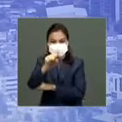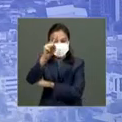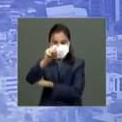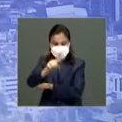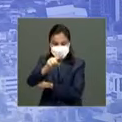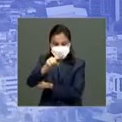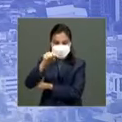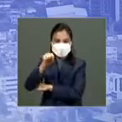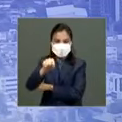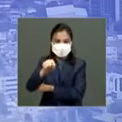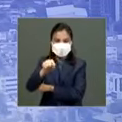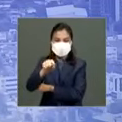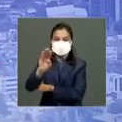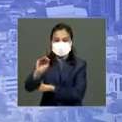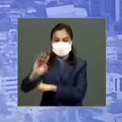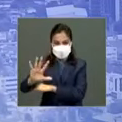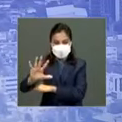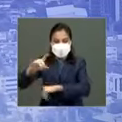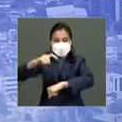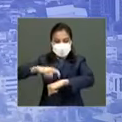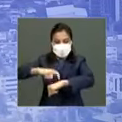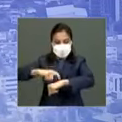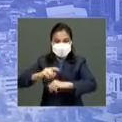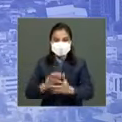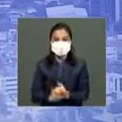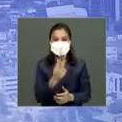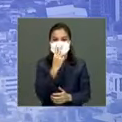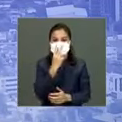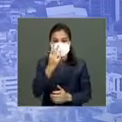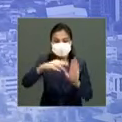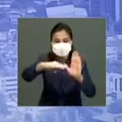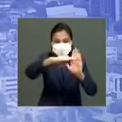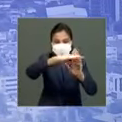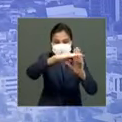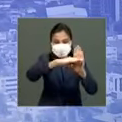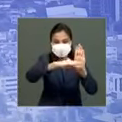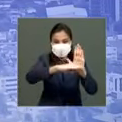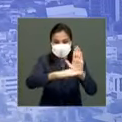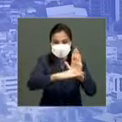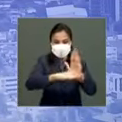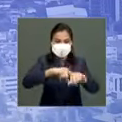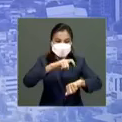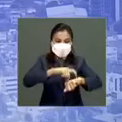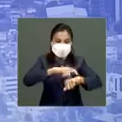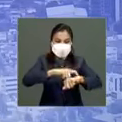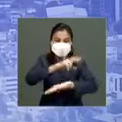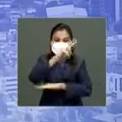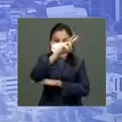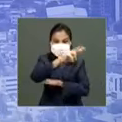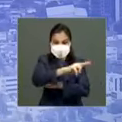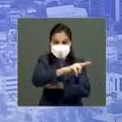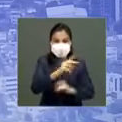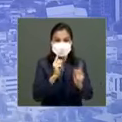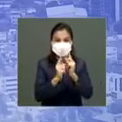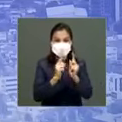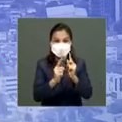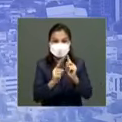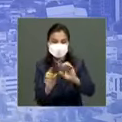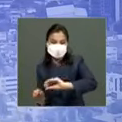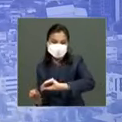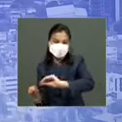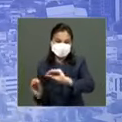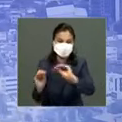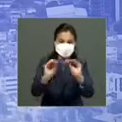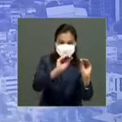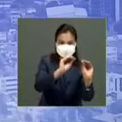45นะครับหลายท่านคงเห็นภาพนะครับตอนบ่าย2จะมีการมานั่งเสวนาหรือคุยอะไรทั้งหลายเนี่ยอาจจะขยับขึ้นไม่อาจอะ